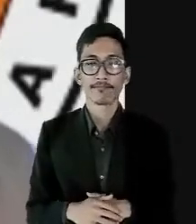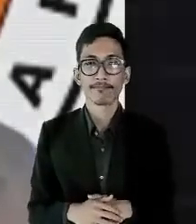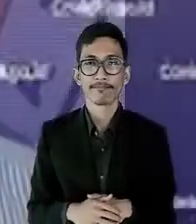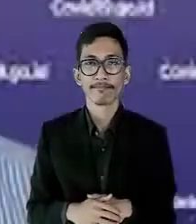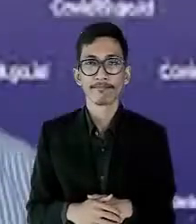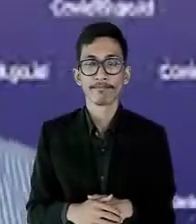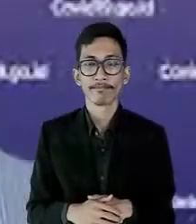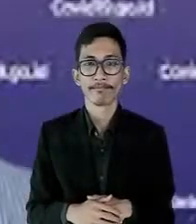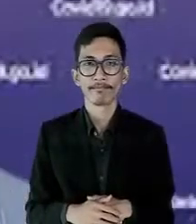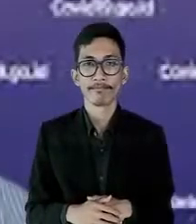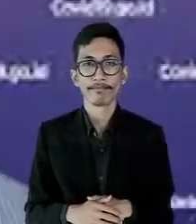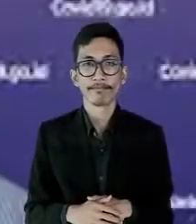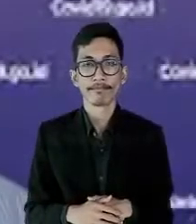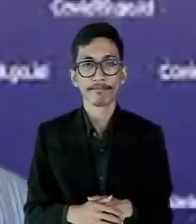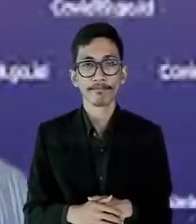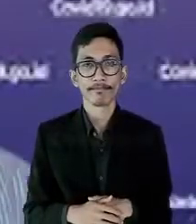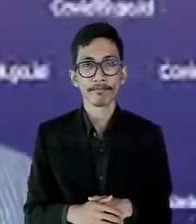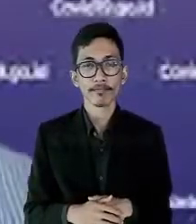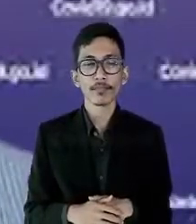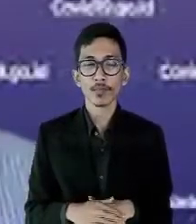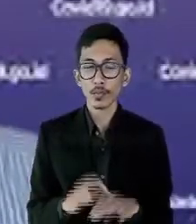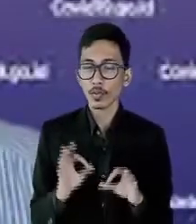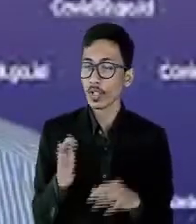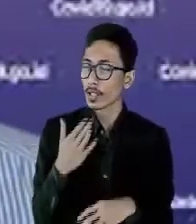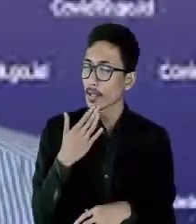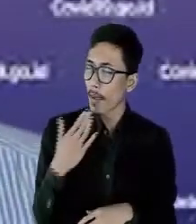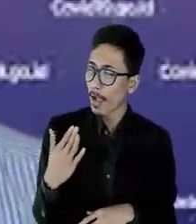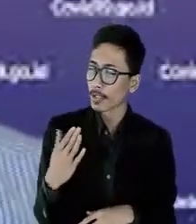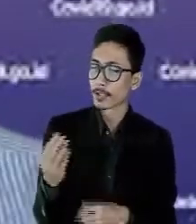Troy. Terima kasih Pak Alpius. Saya tertarik